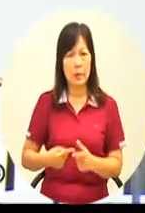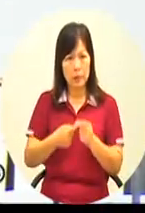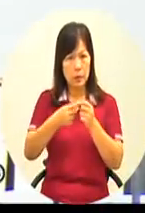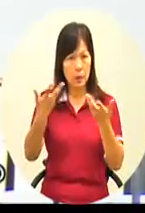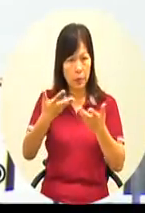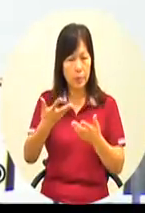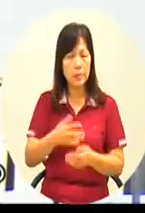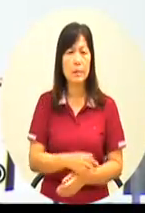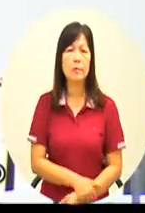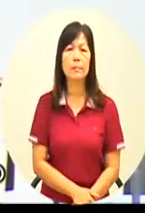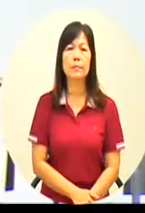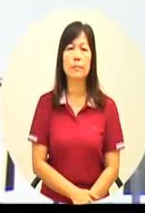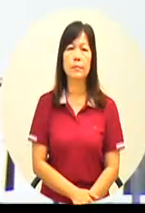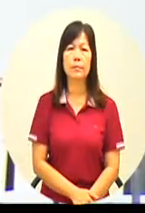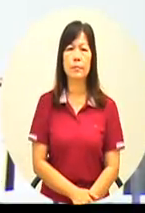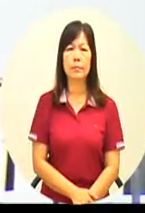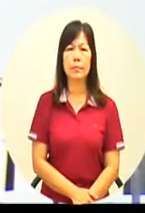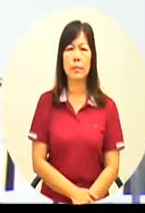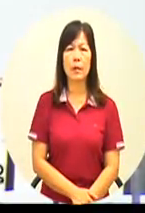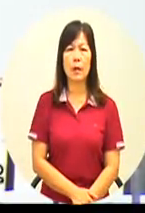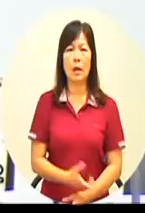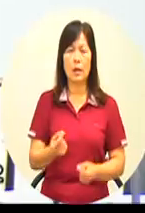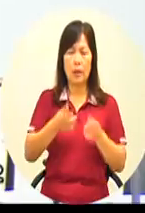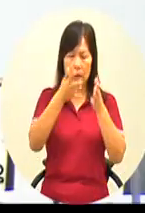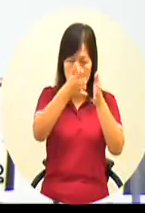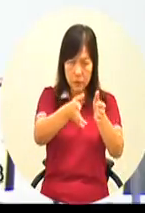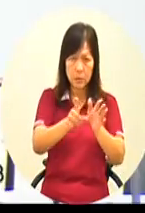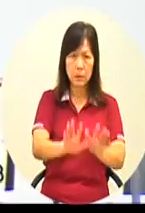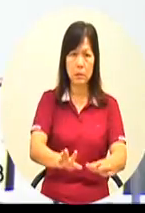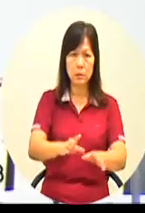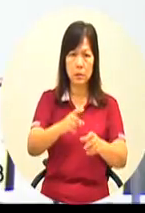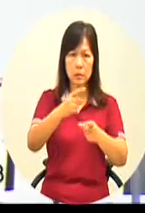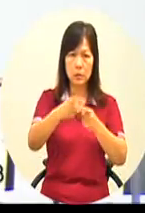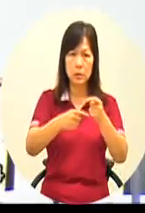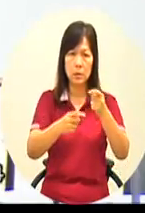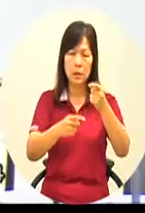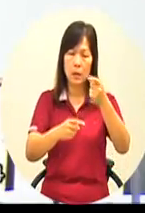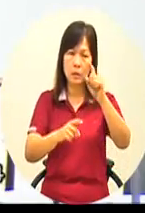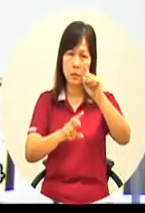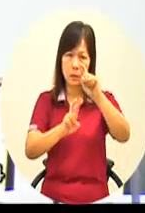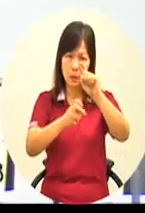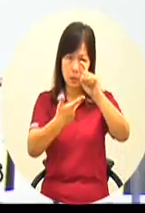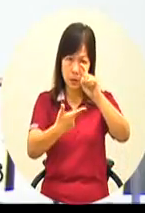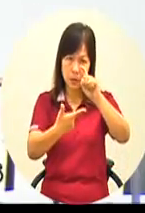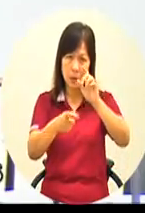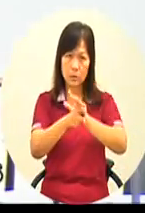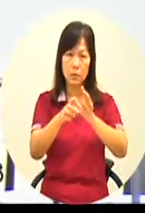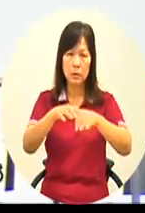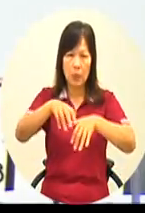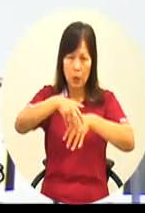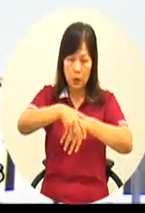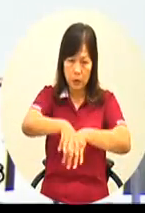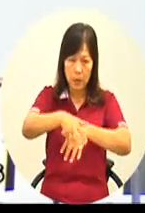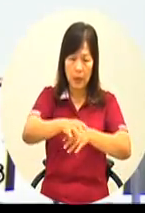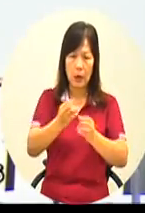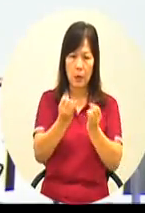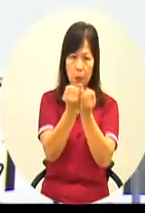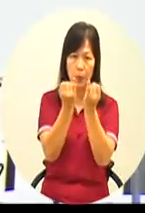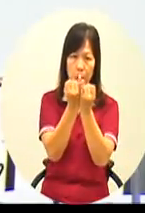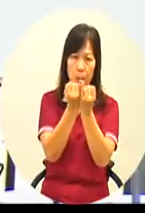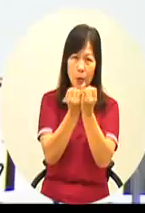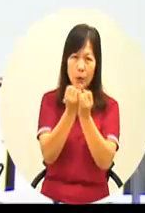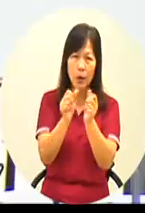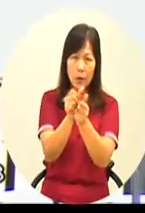是针对在今年11月26号，就是高雄同志大游行哦。那我